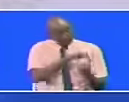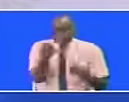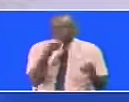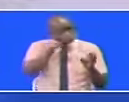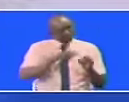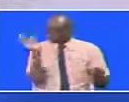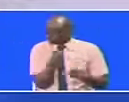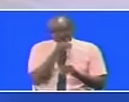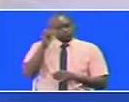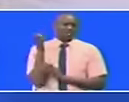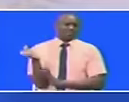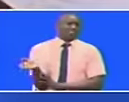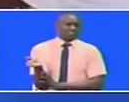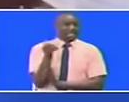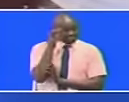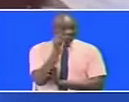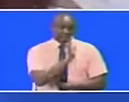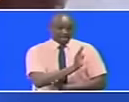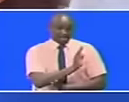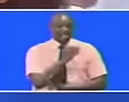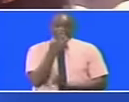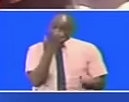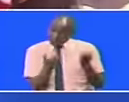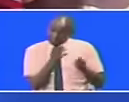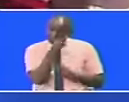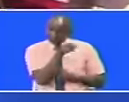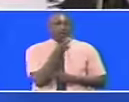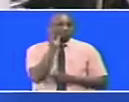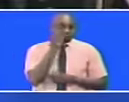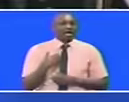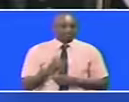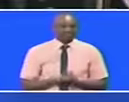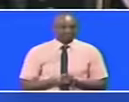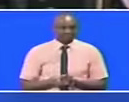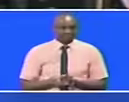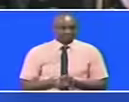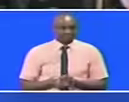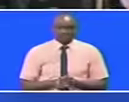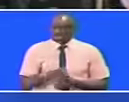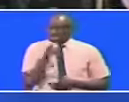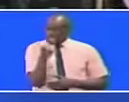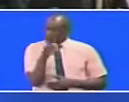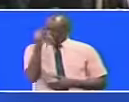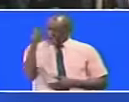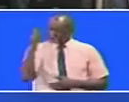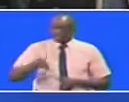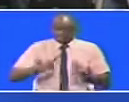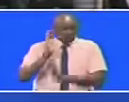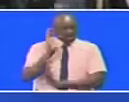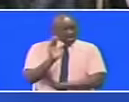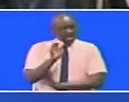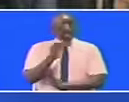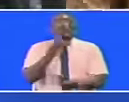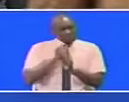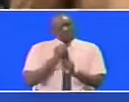na Jubilee, msukumo ambao kuna dalili utazaa matunda. Yaonekana mbinu ya chama cha ANC ni kuhakikisha